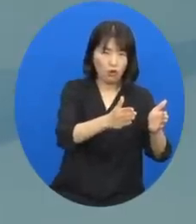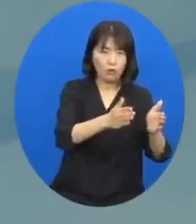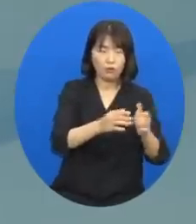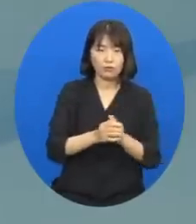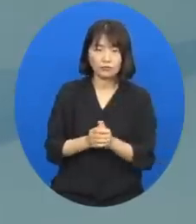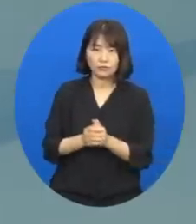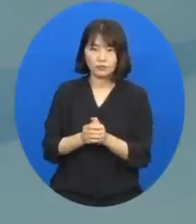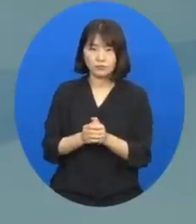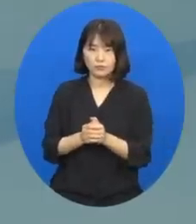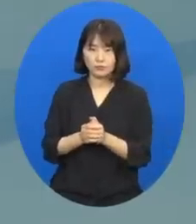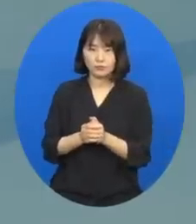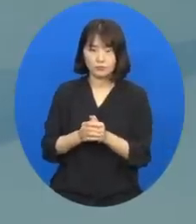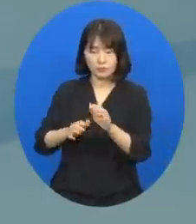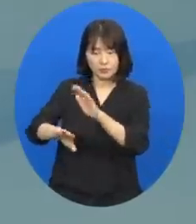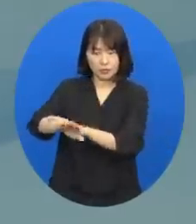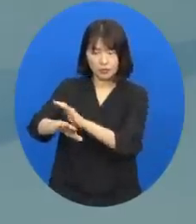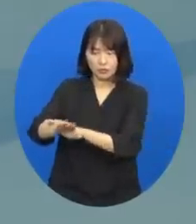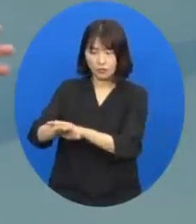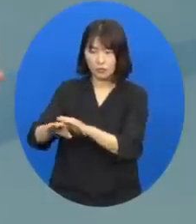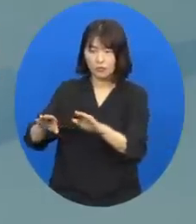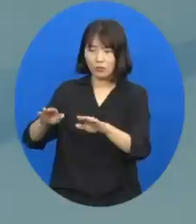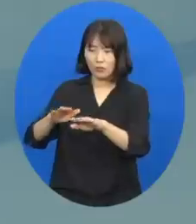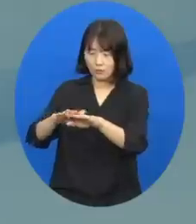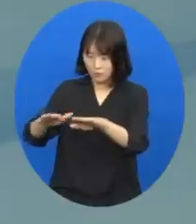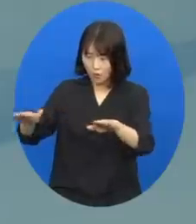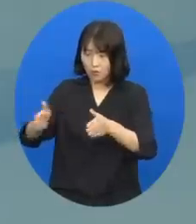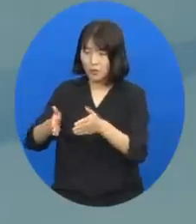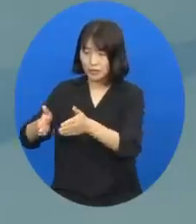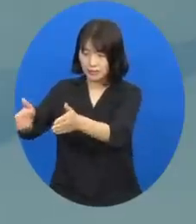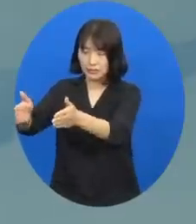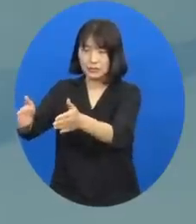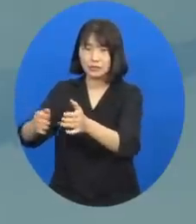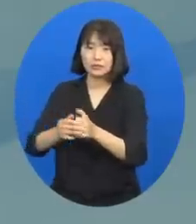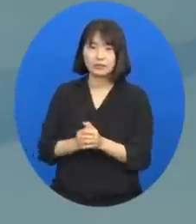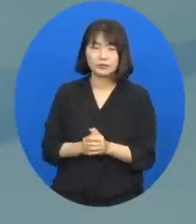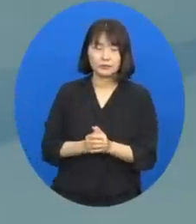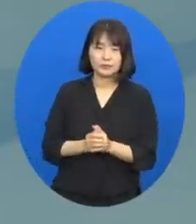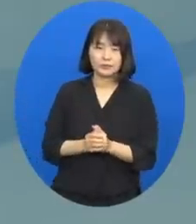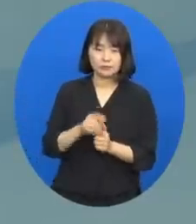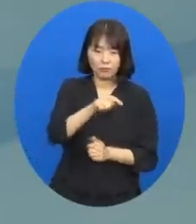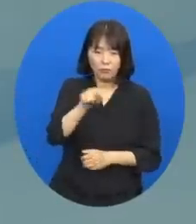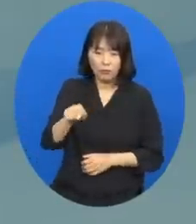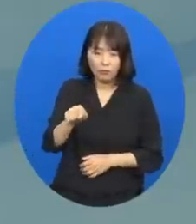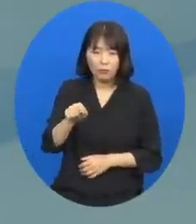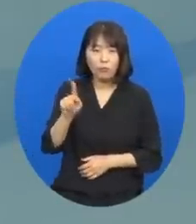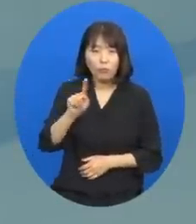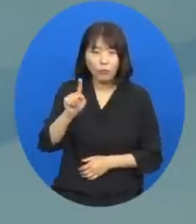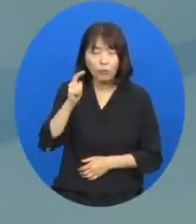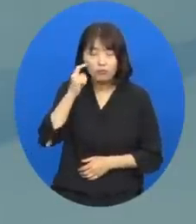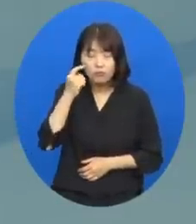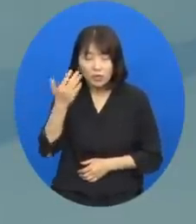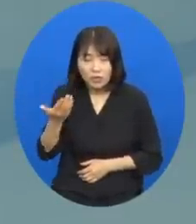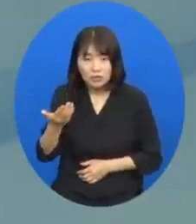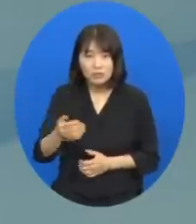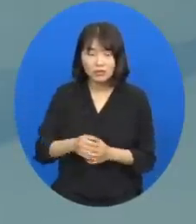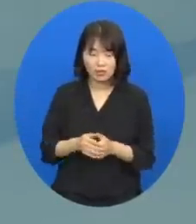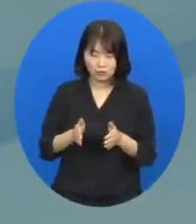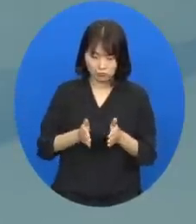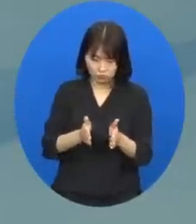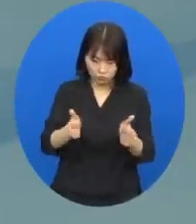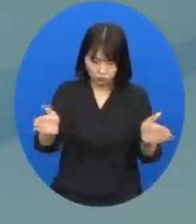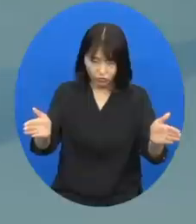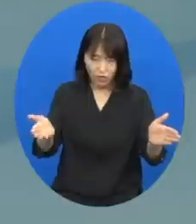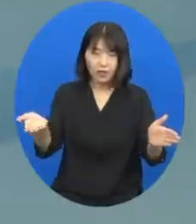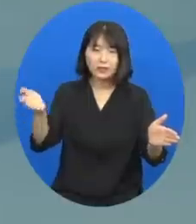입니다 그래서 어디로 가야 되냐고 했더니 인도해주신 잠수함이 이런 얘기를 하시는 거예요 두 갈래로 달렸지만 결국